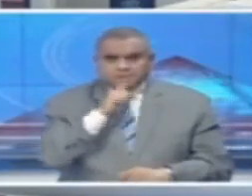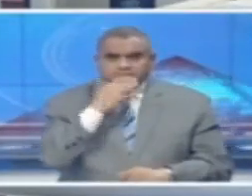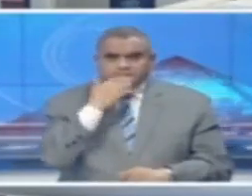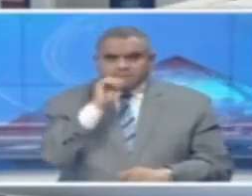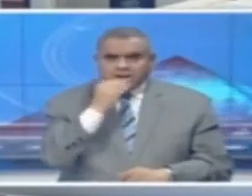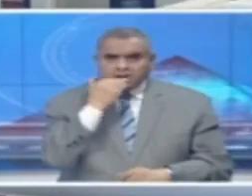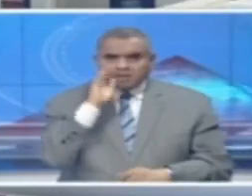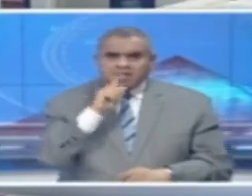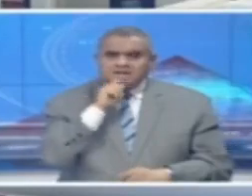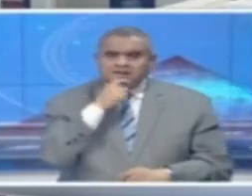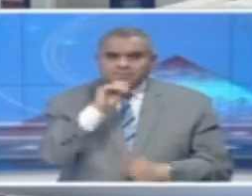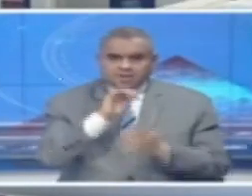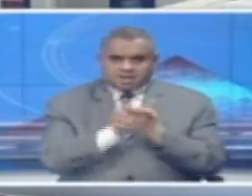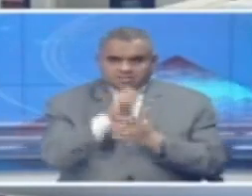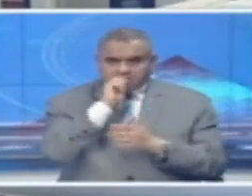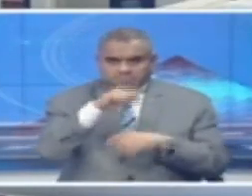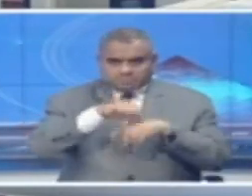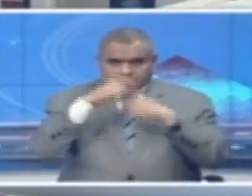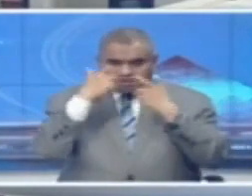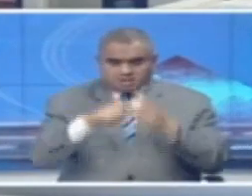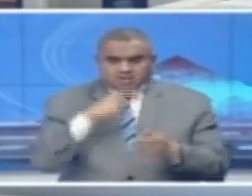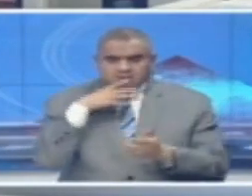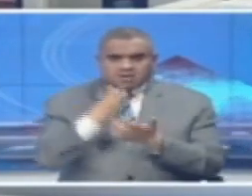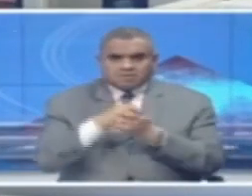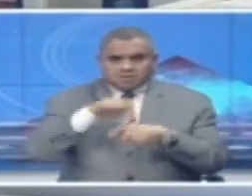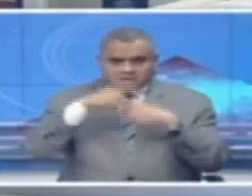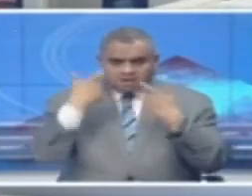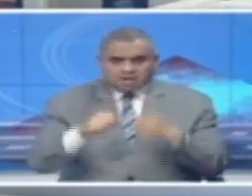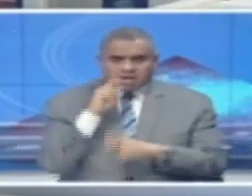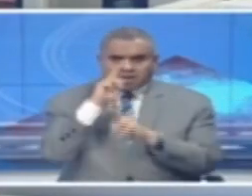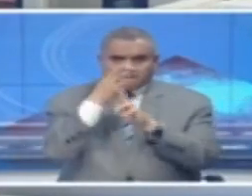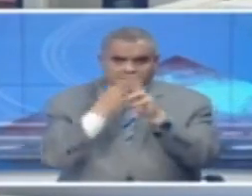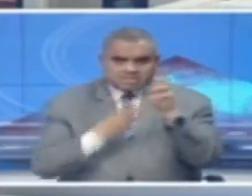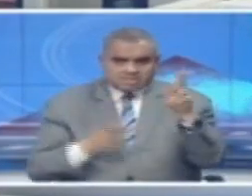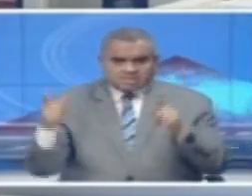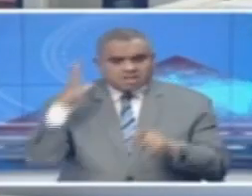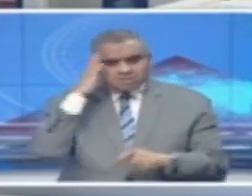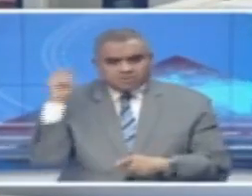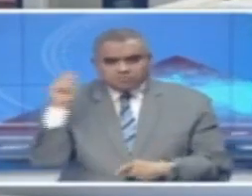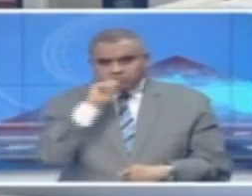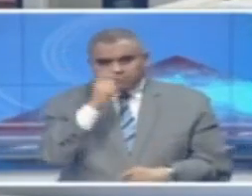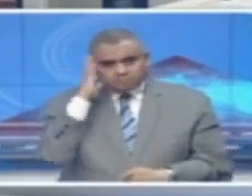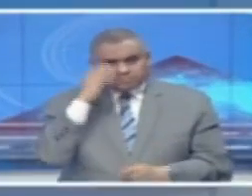حلمي، مراسل اخبار مصر لمركز التطعيم باللقاحات بارض المعارض بمدينة نصر.